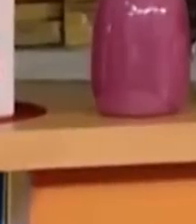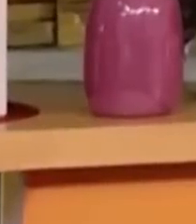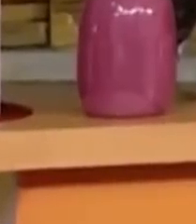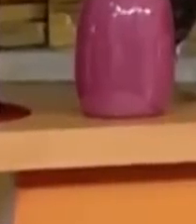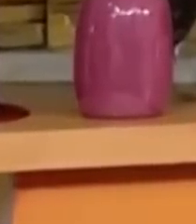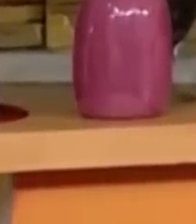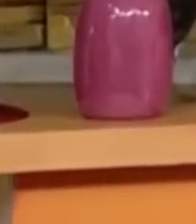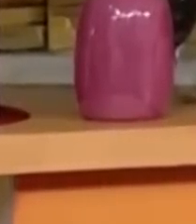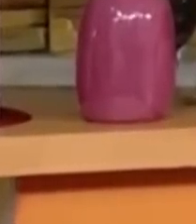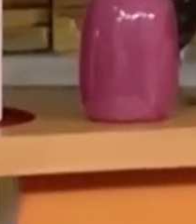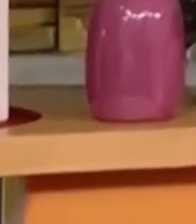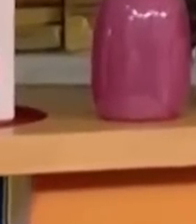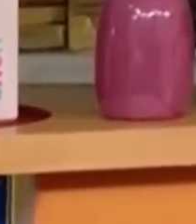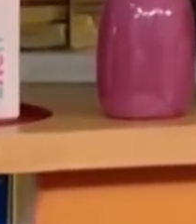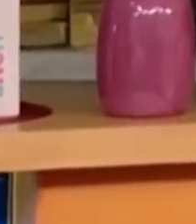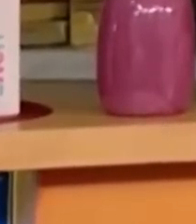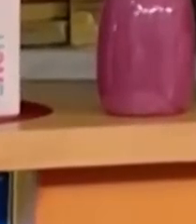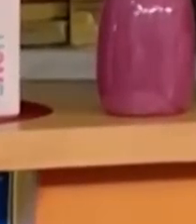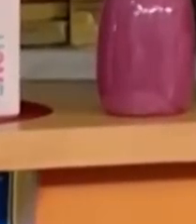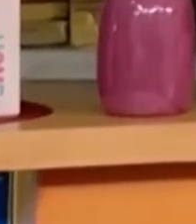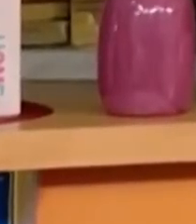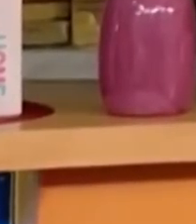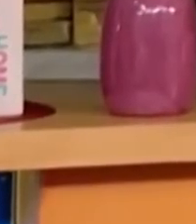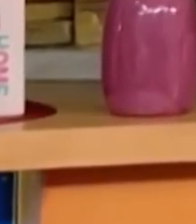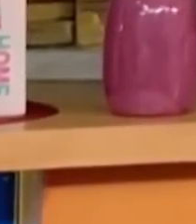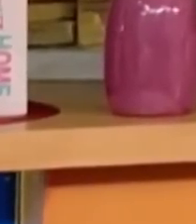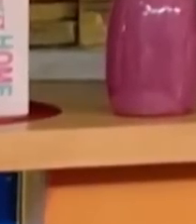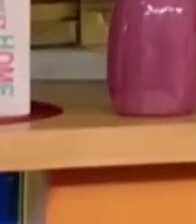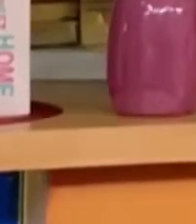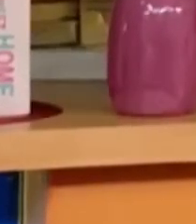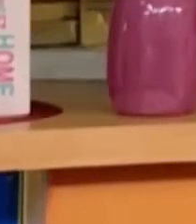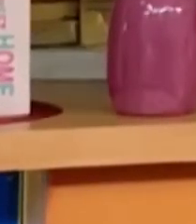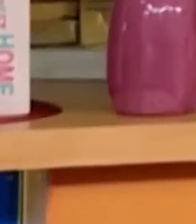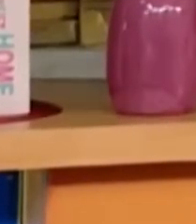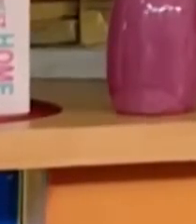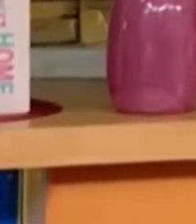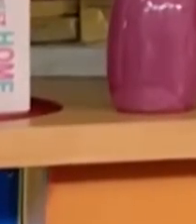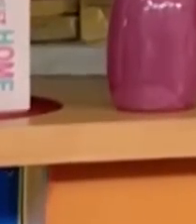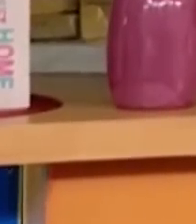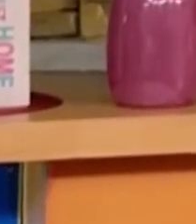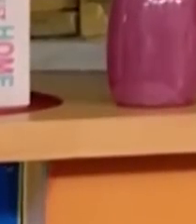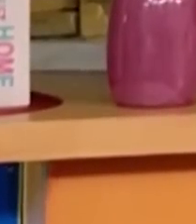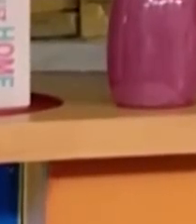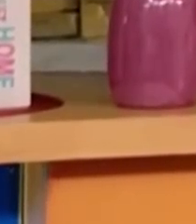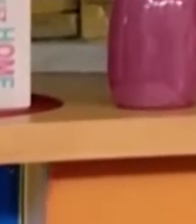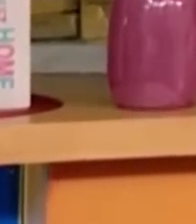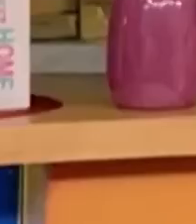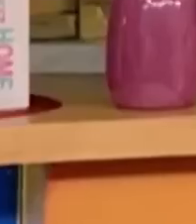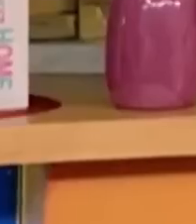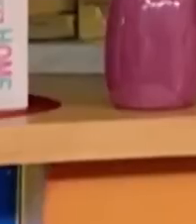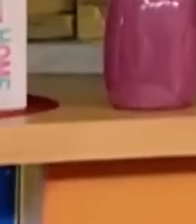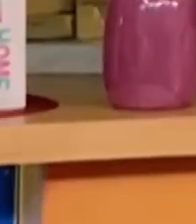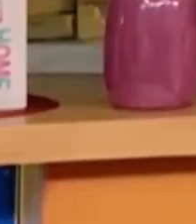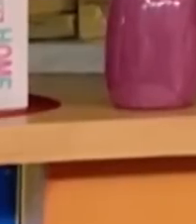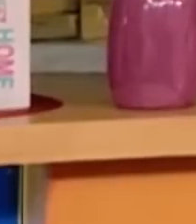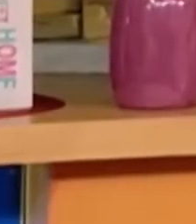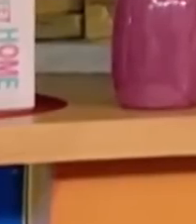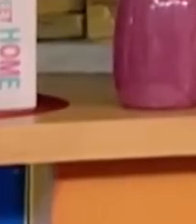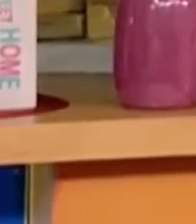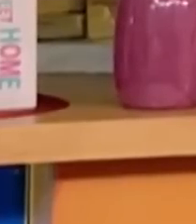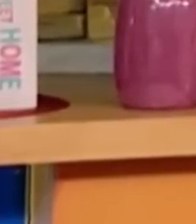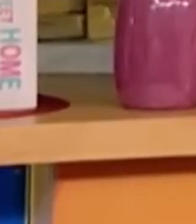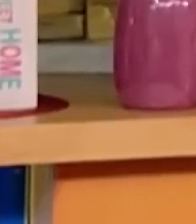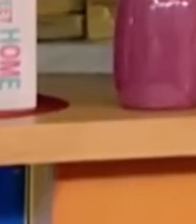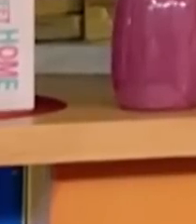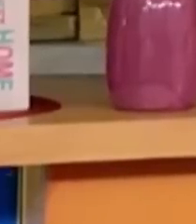Igan, mauna ka sa mga balita. Panoorin ang unang balita sa unang hirit at iba pang award-winning news ka sa youtube.com/GMA News.